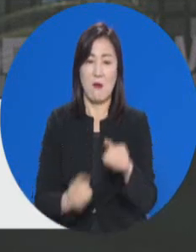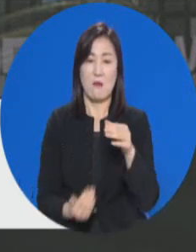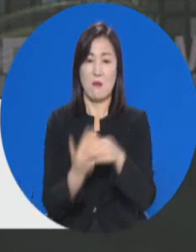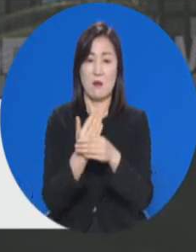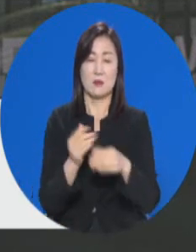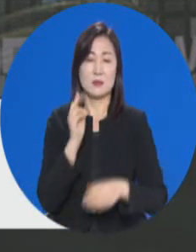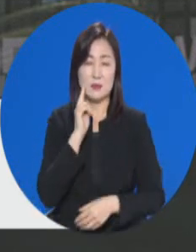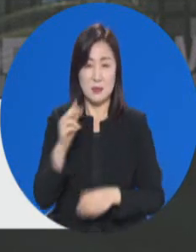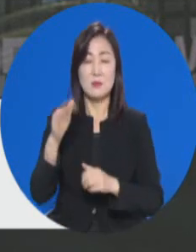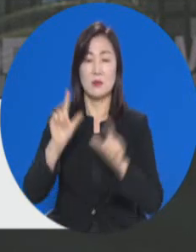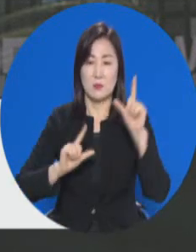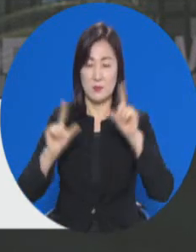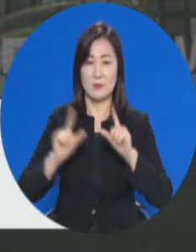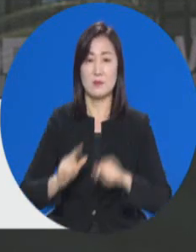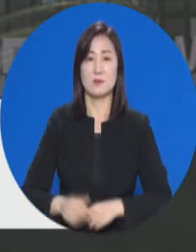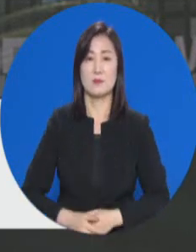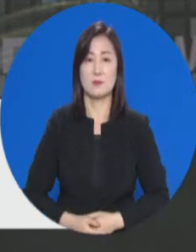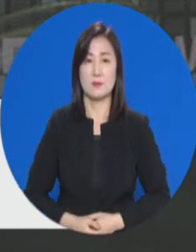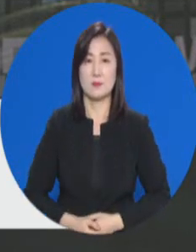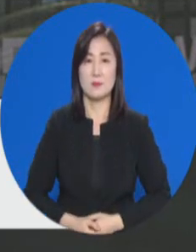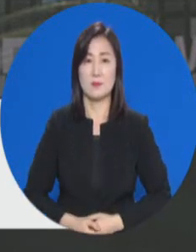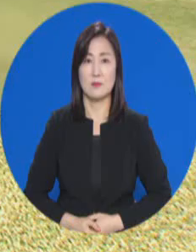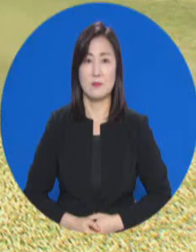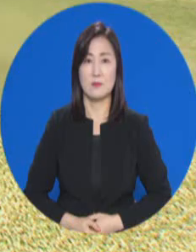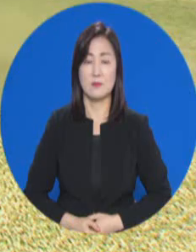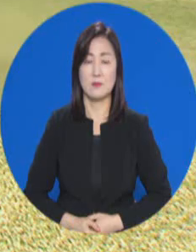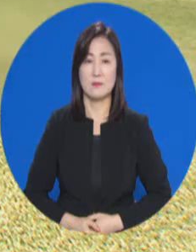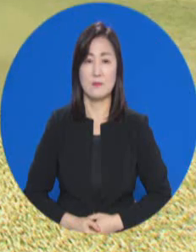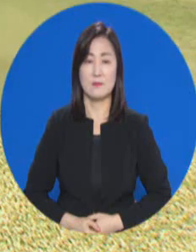있습니다. 이다현 기자가 취재했습니다.